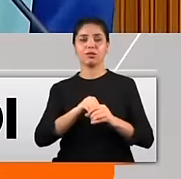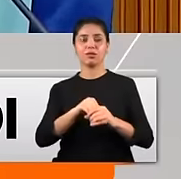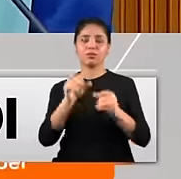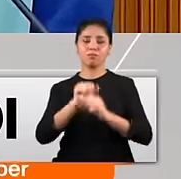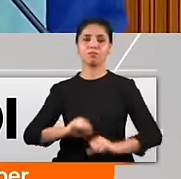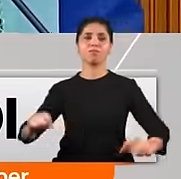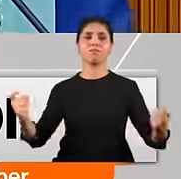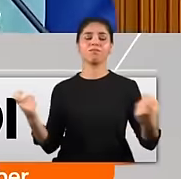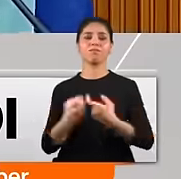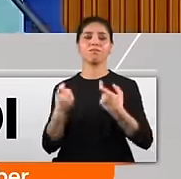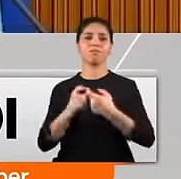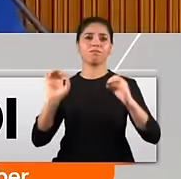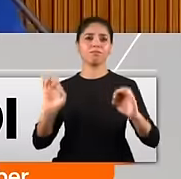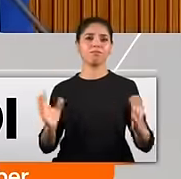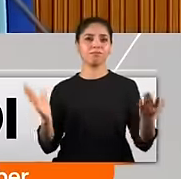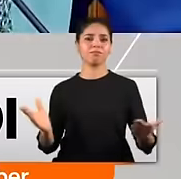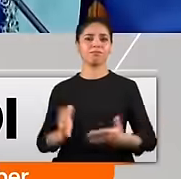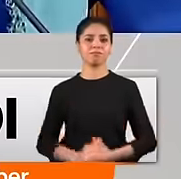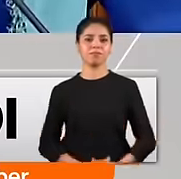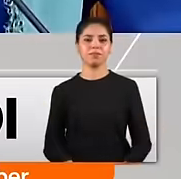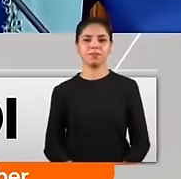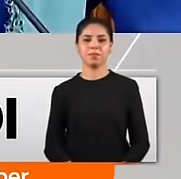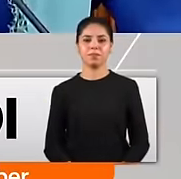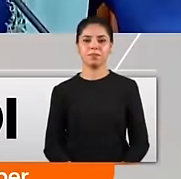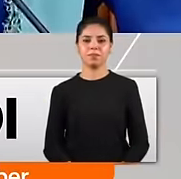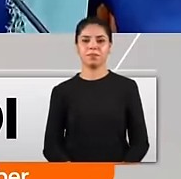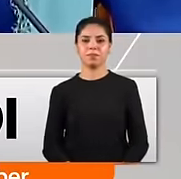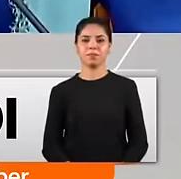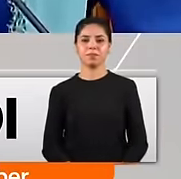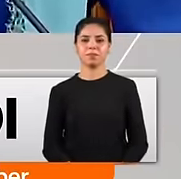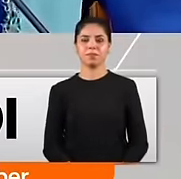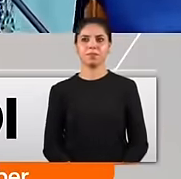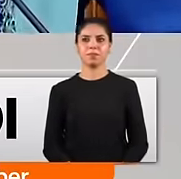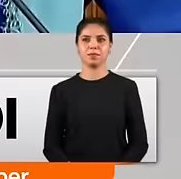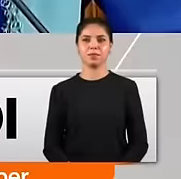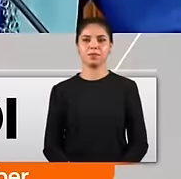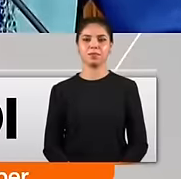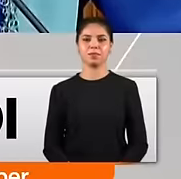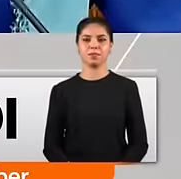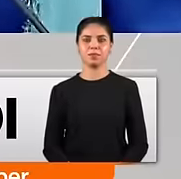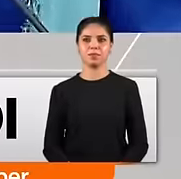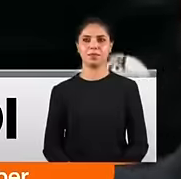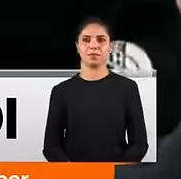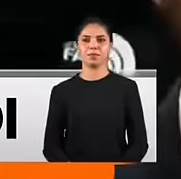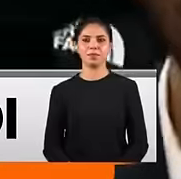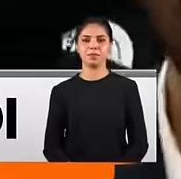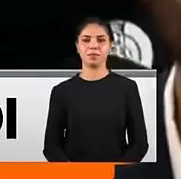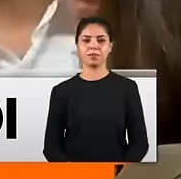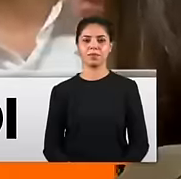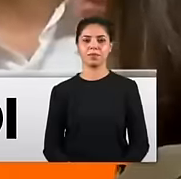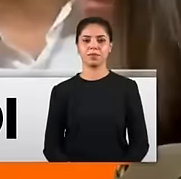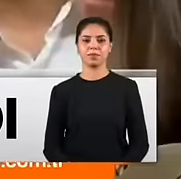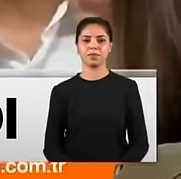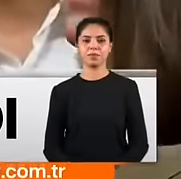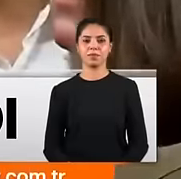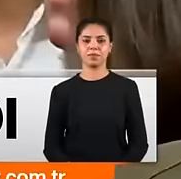Paris'i, Kopenhag'ı vaat ediyorlar ama Jakarta'nın kaosuna mahkum ediyorlar. Ben üstüme alınmadım.